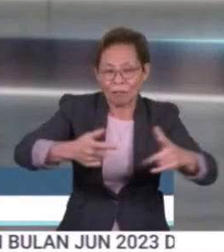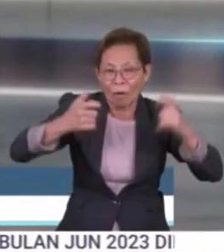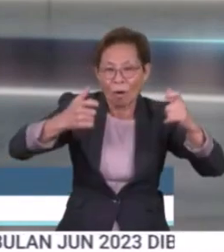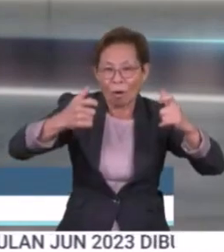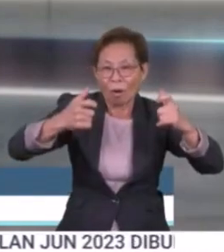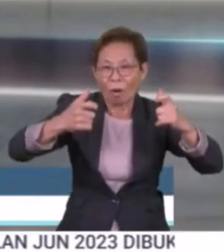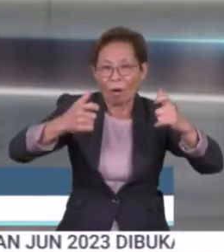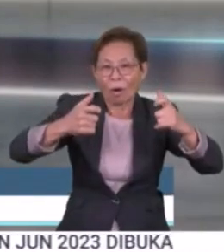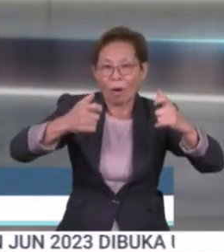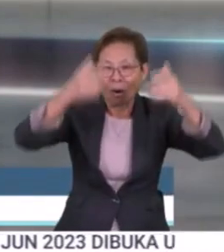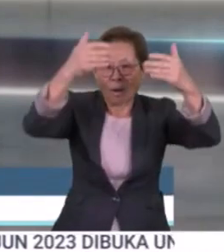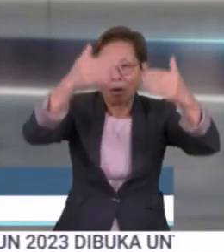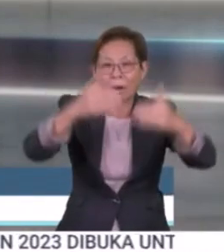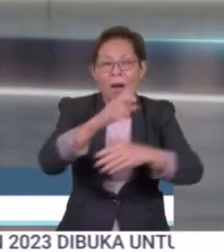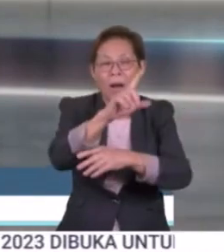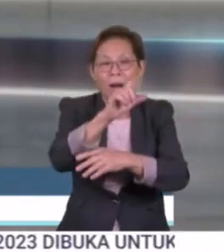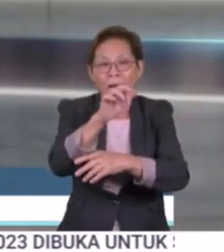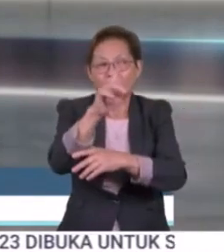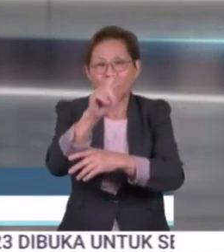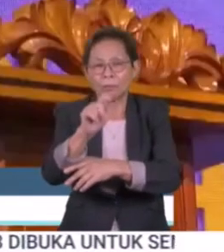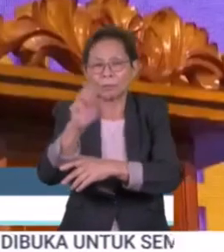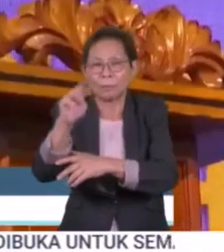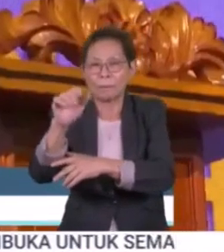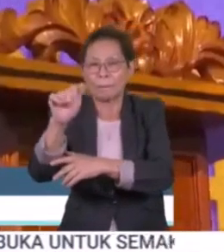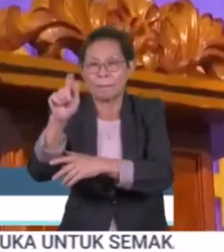rancangan tempat dan daerah larut matang 2035